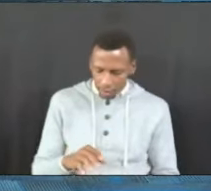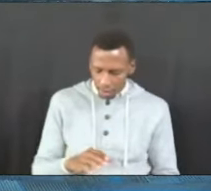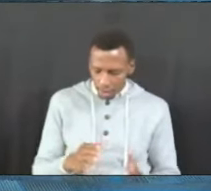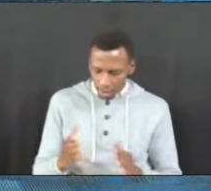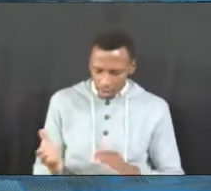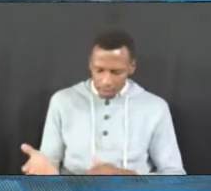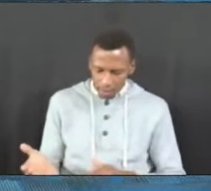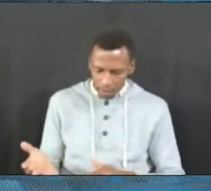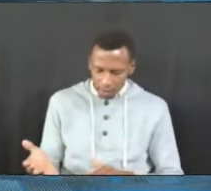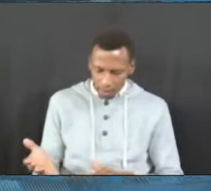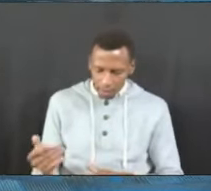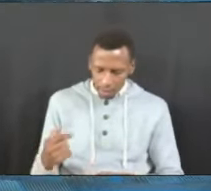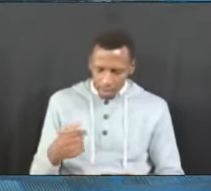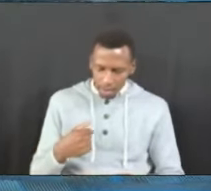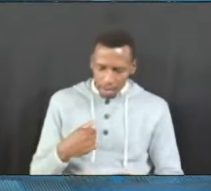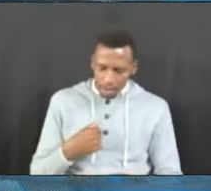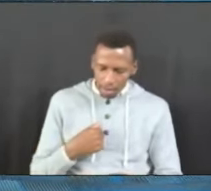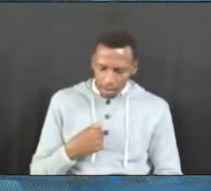Azi